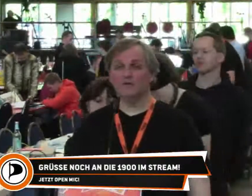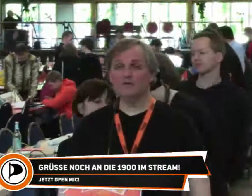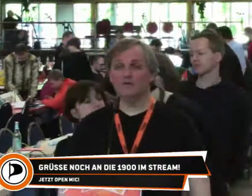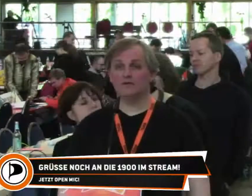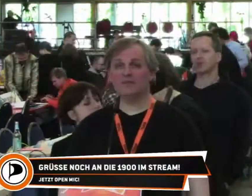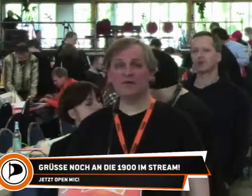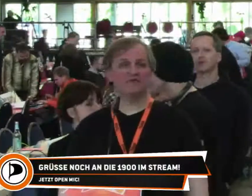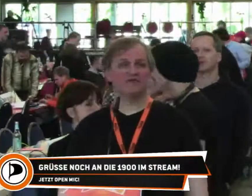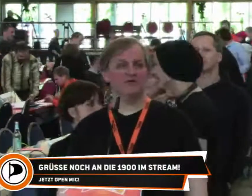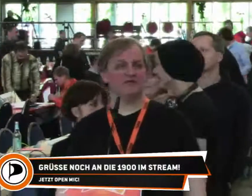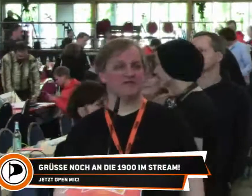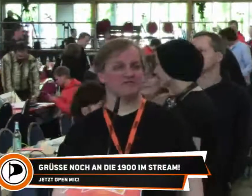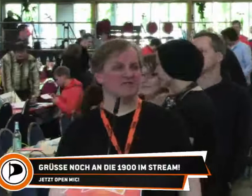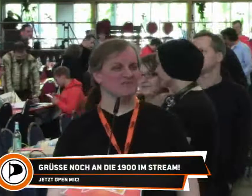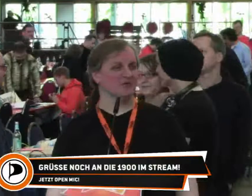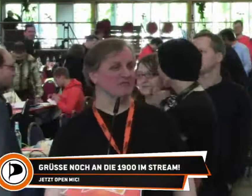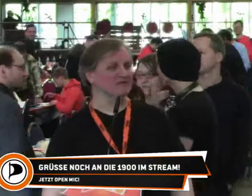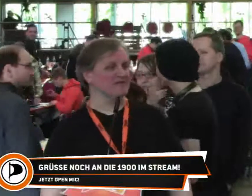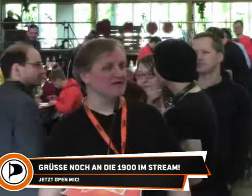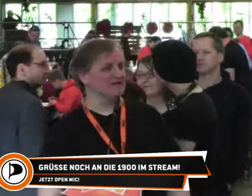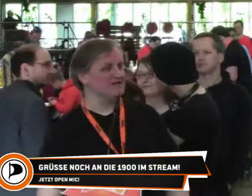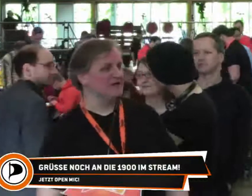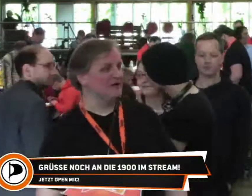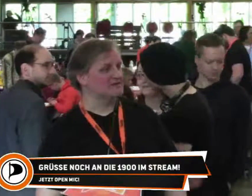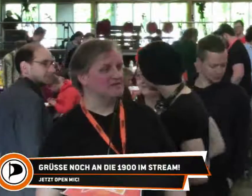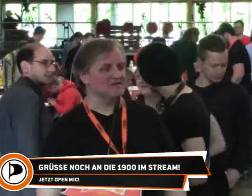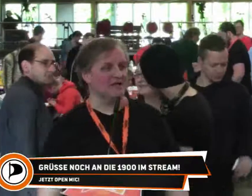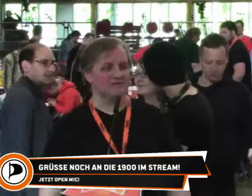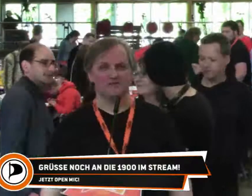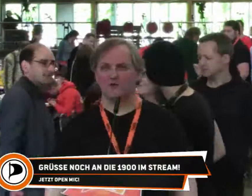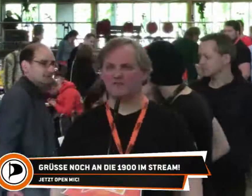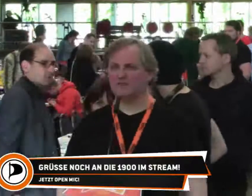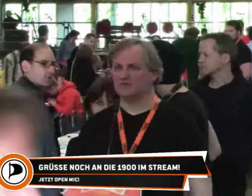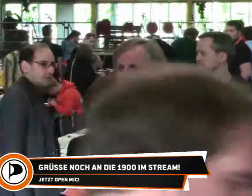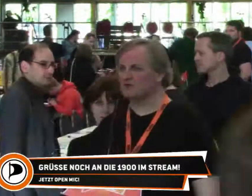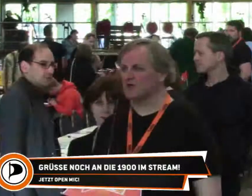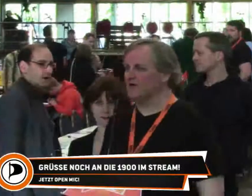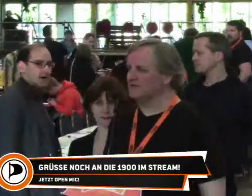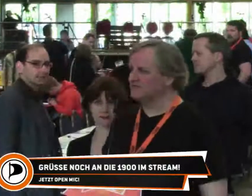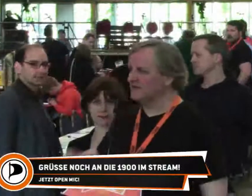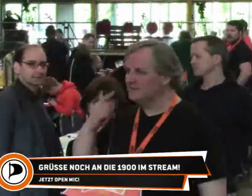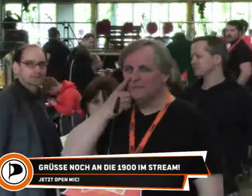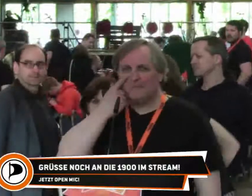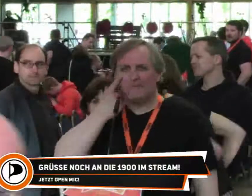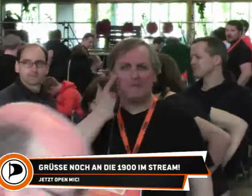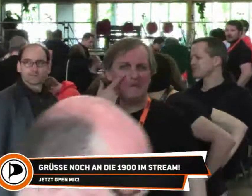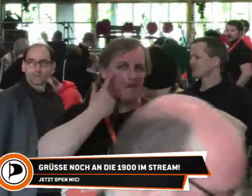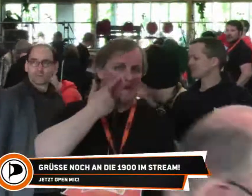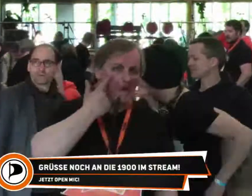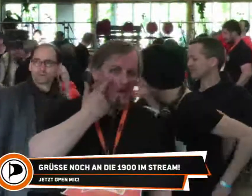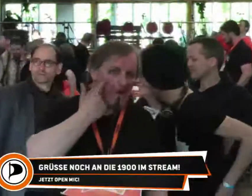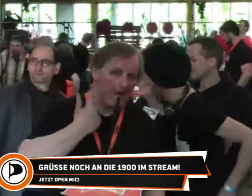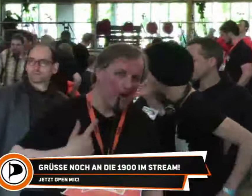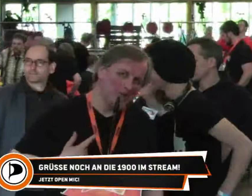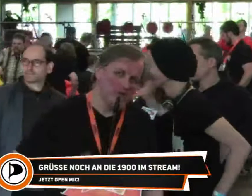ich habe von meiner Freundin eine SMS bekommen die sagt ich sehe aus als zeichentropfen mit ruhig reingefallen